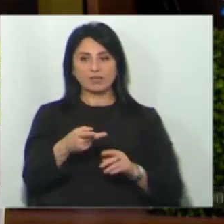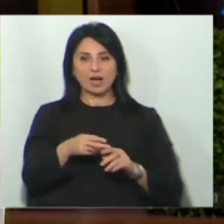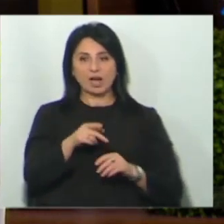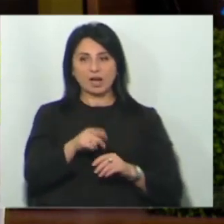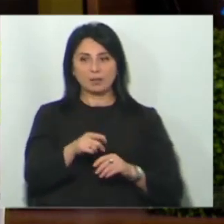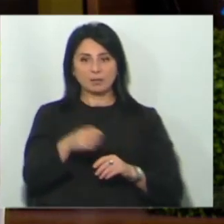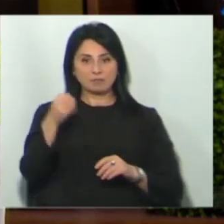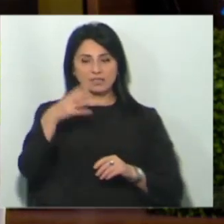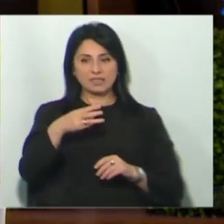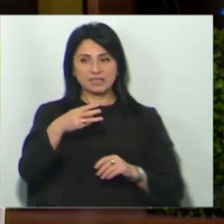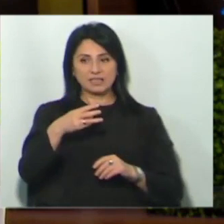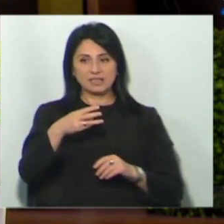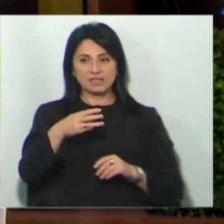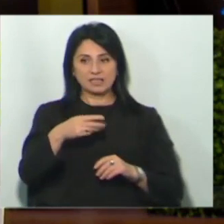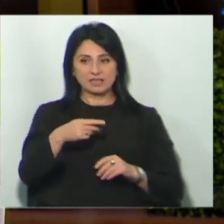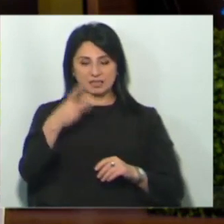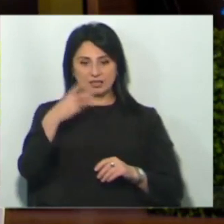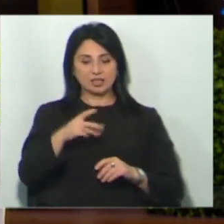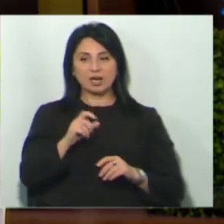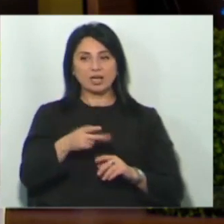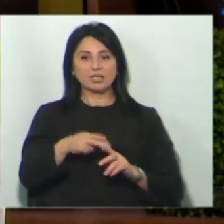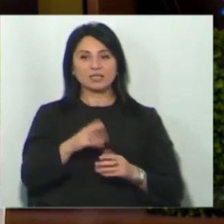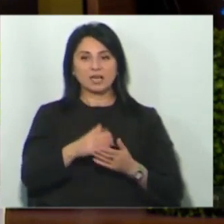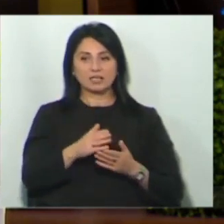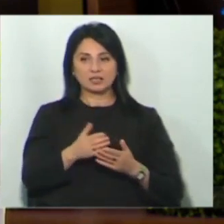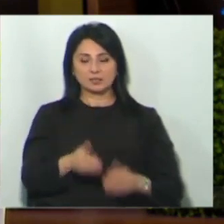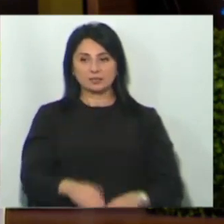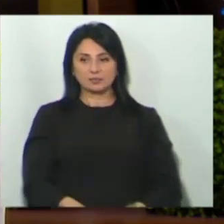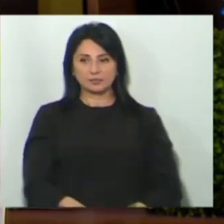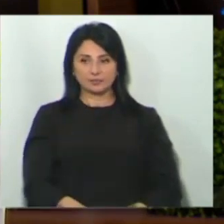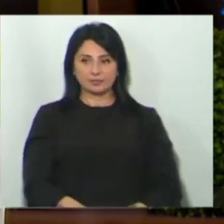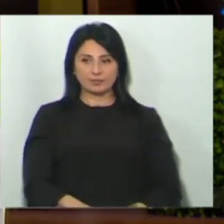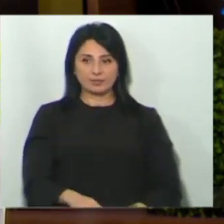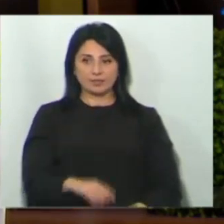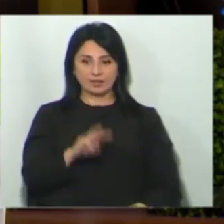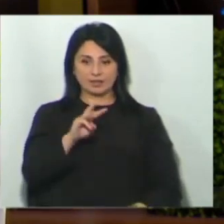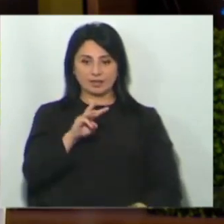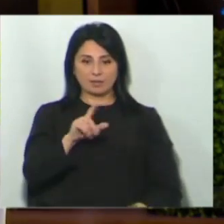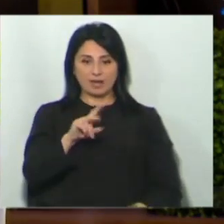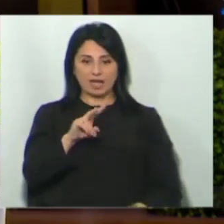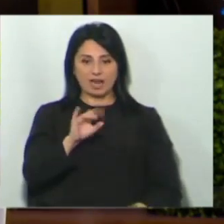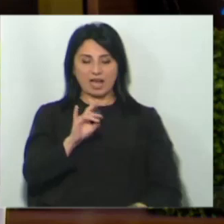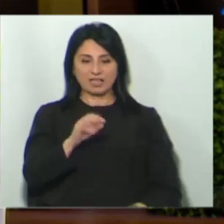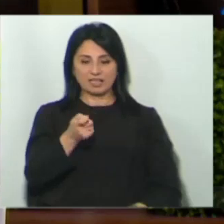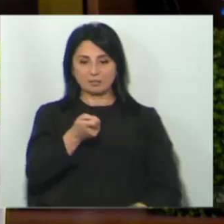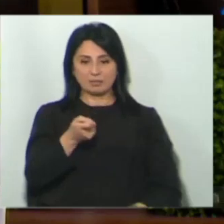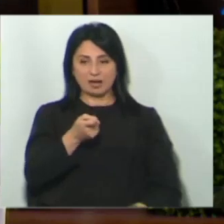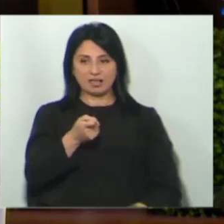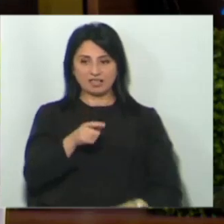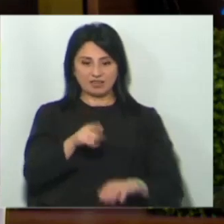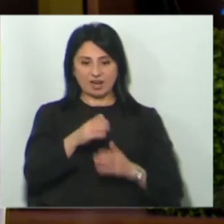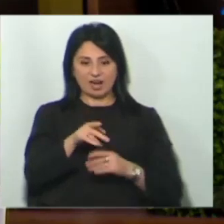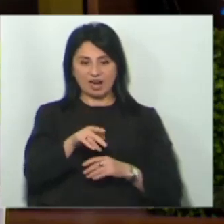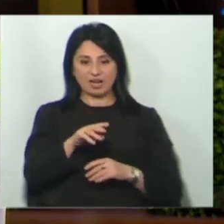ამ მზის გამოსხივებისაგან. Ეს არის მელანინის მარცვლები, რომელიც ზუსტად დერმაშია